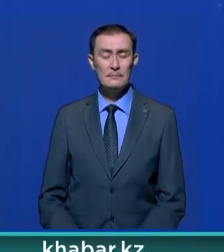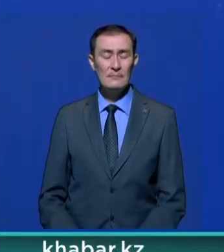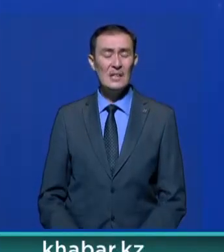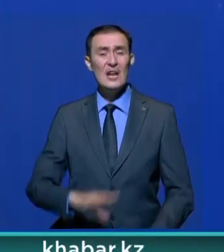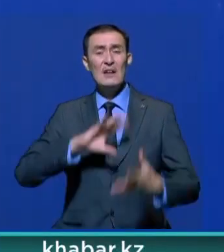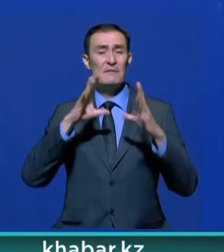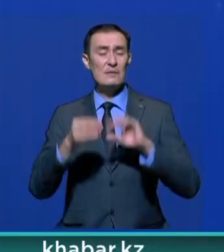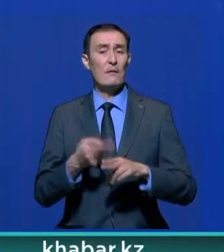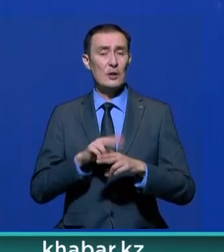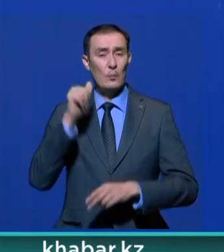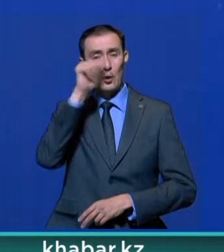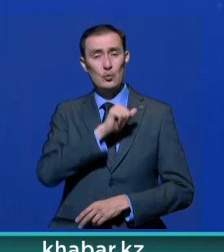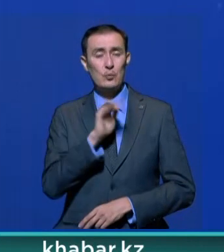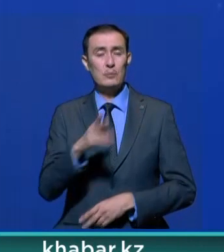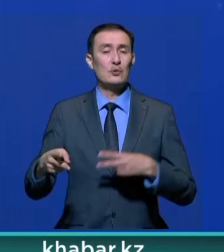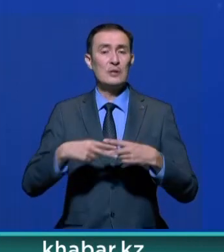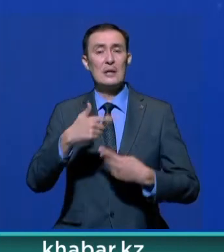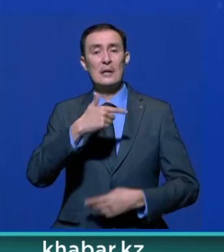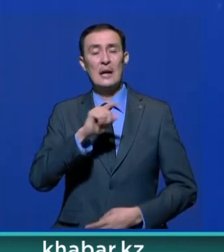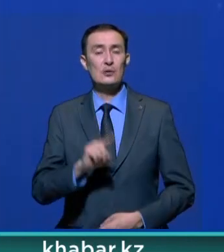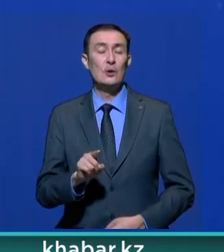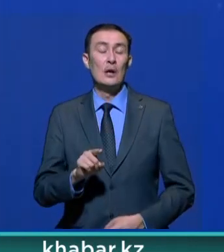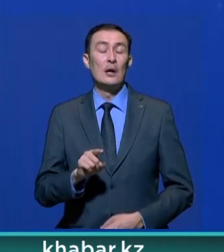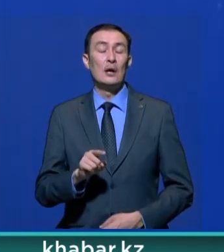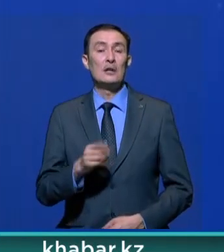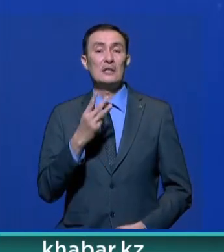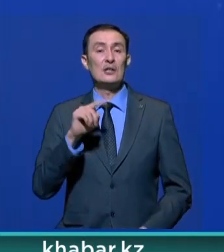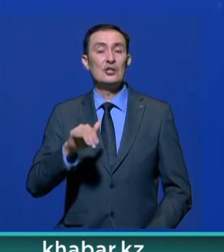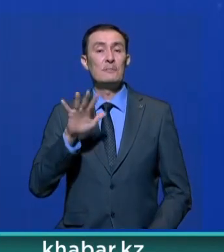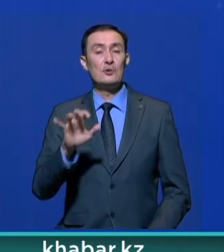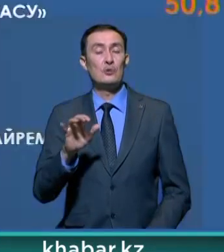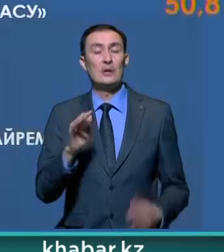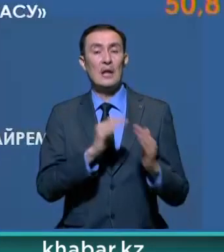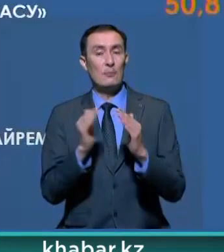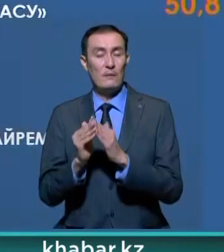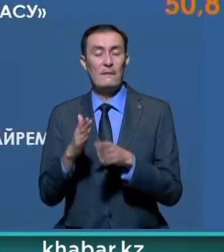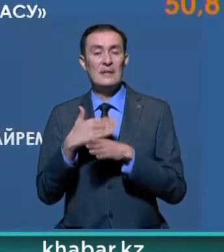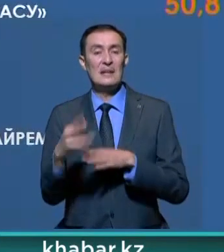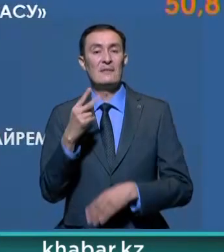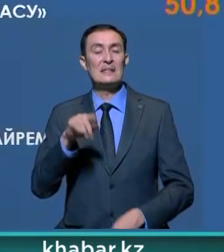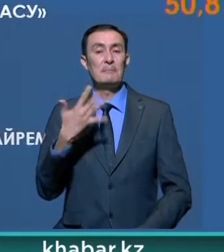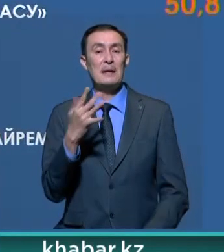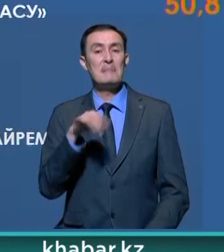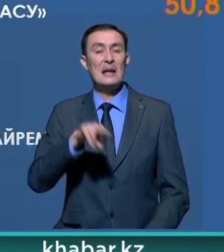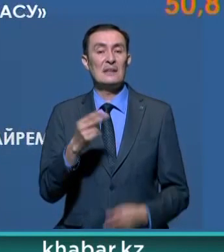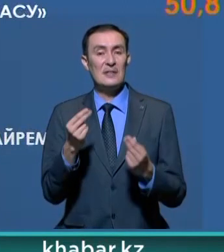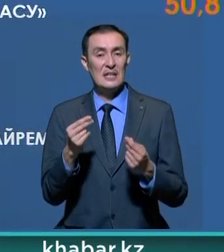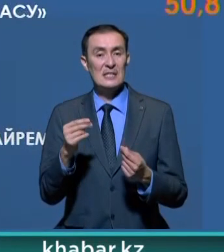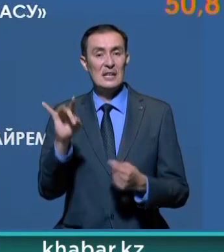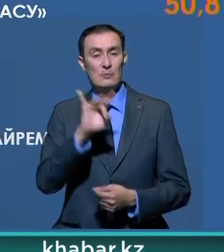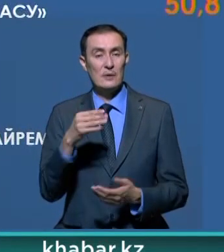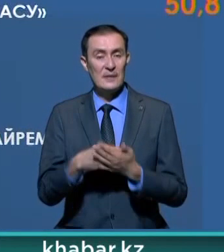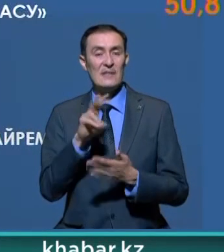Всего в этом году планируется подключить газу 3500 домов. На это выделено 2,5 миллиарда тенге из республиканского бюджета